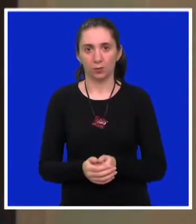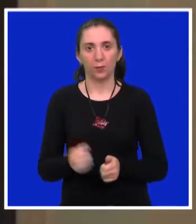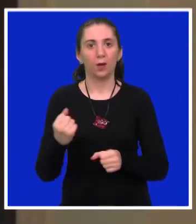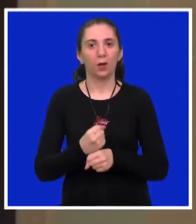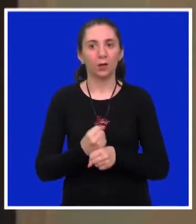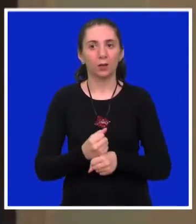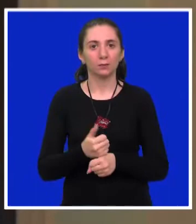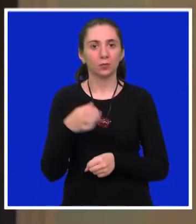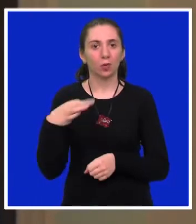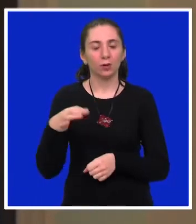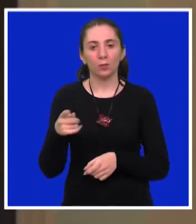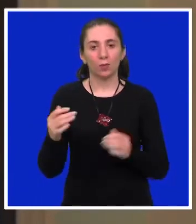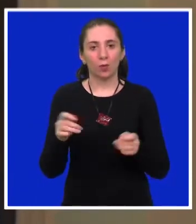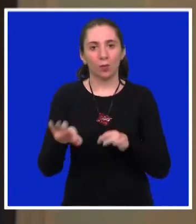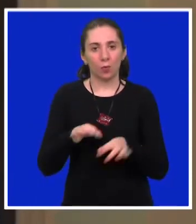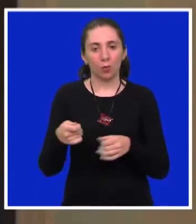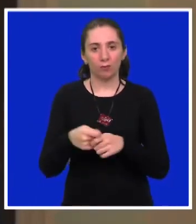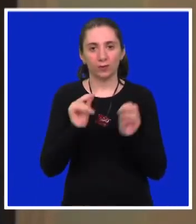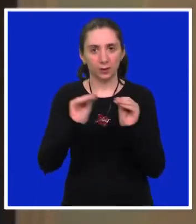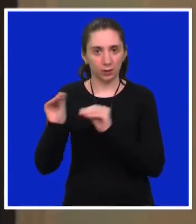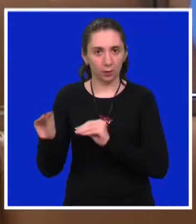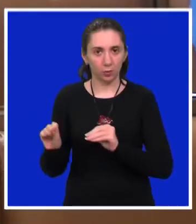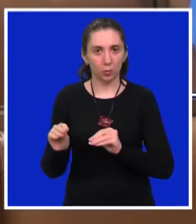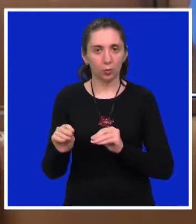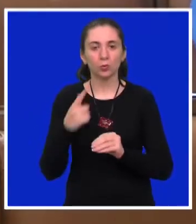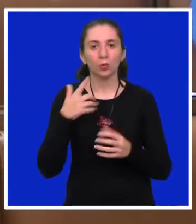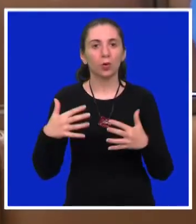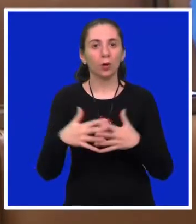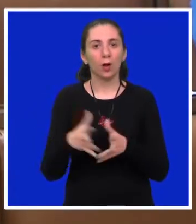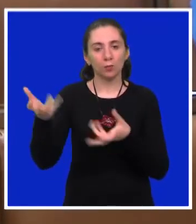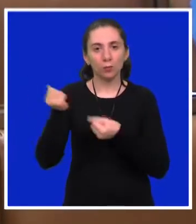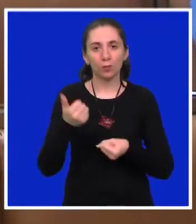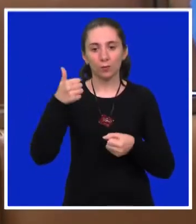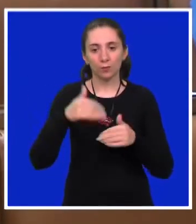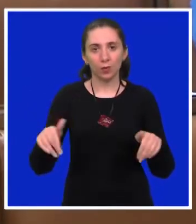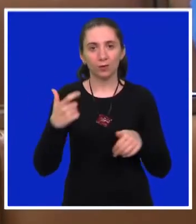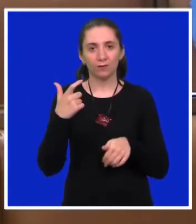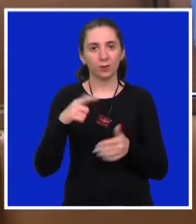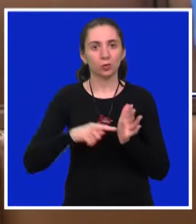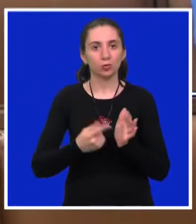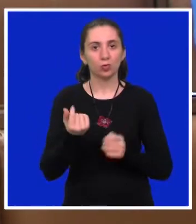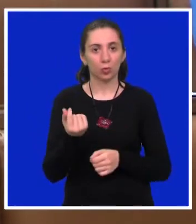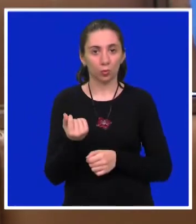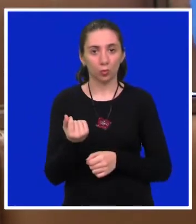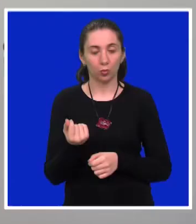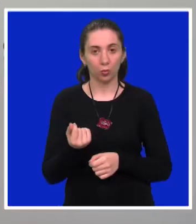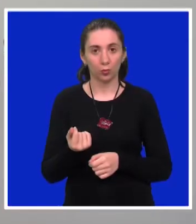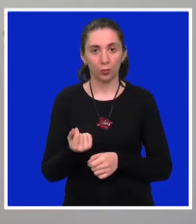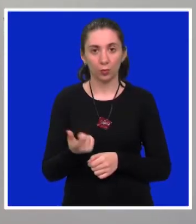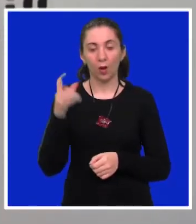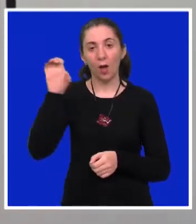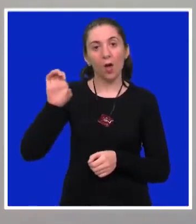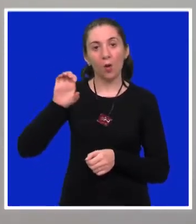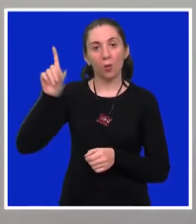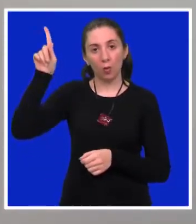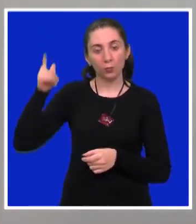otpadom. Radi se o jedinstvenom projektu po pitanju edukacije za koji je grad povukao 1.200.000 kuna, od čega